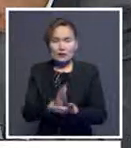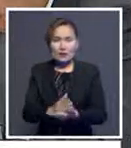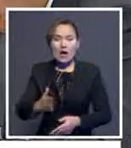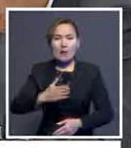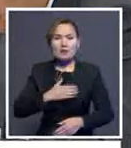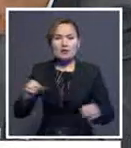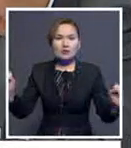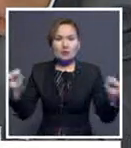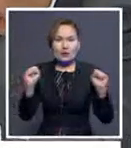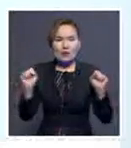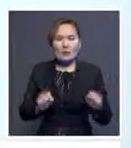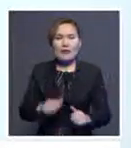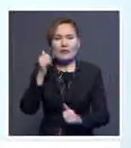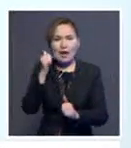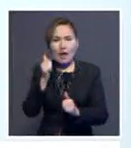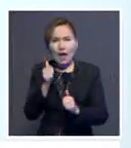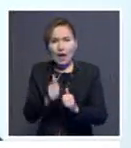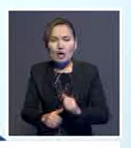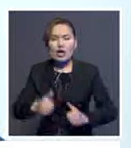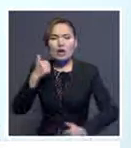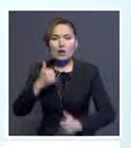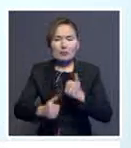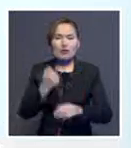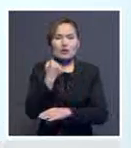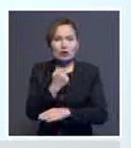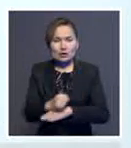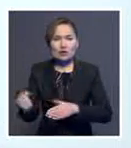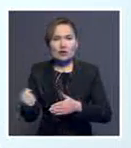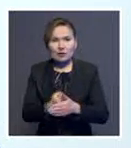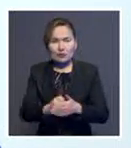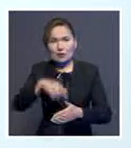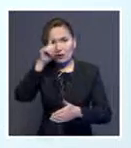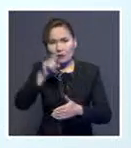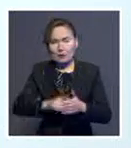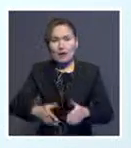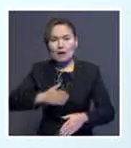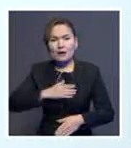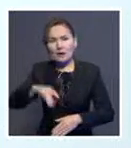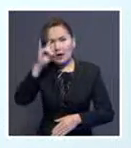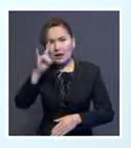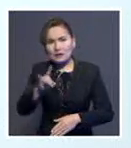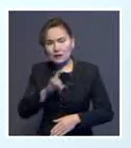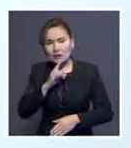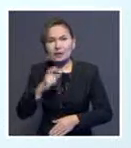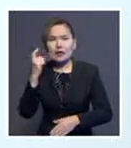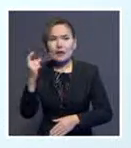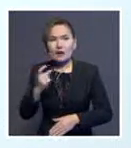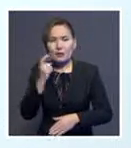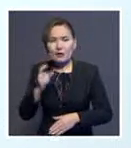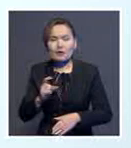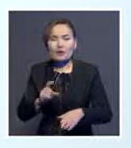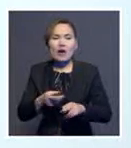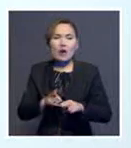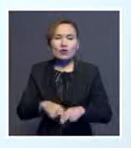Біздің спортшылары әр жеңісі жоғары спорттық жеңістік қана емес, сонымен қатар біздің еліміздің жоғары экономикалық, әлеуметтік және